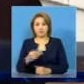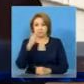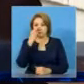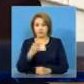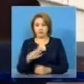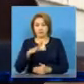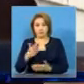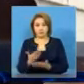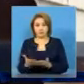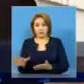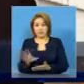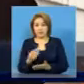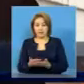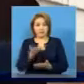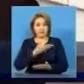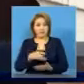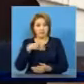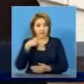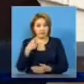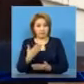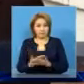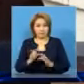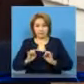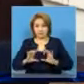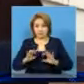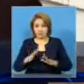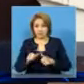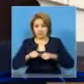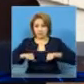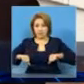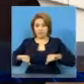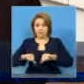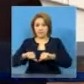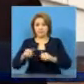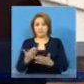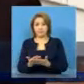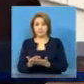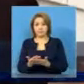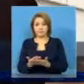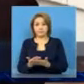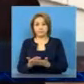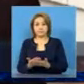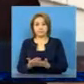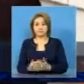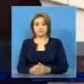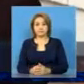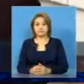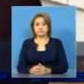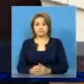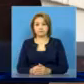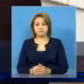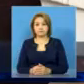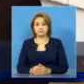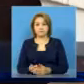негізінде біздердің айтуымыз бойынша орталық сайлау комиссияның рекомендация бойынша жаңағы мына нелері